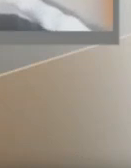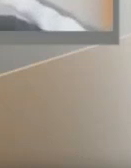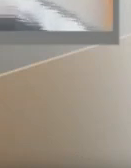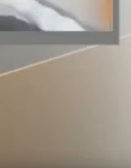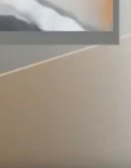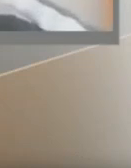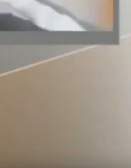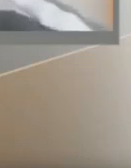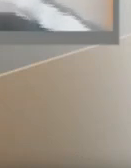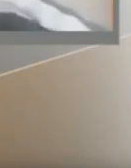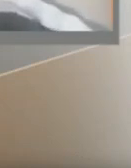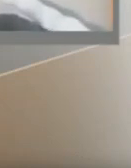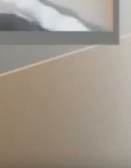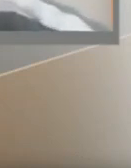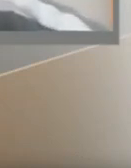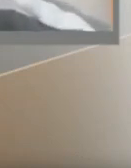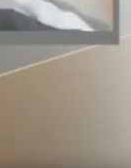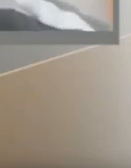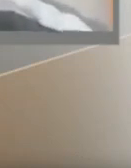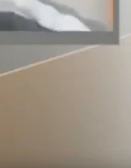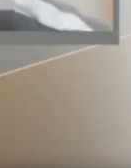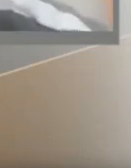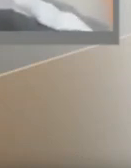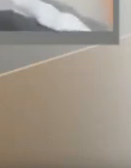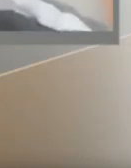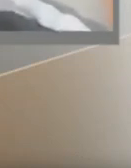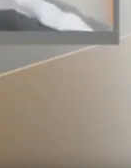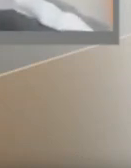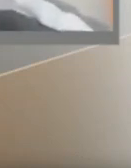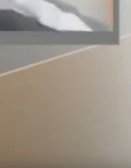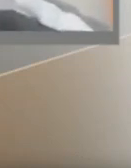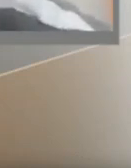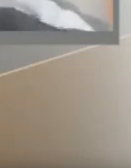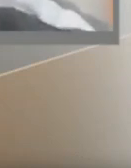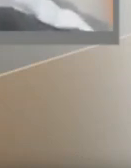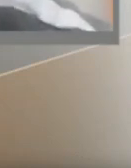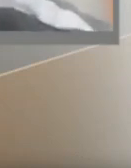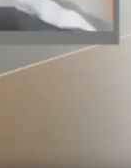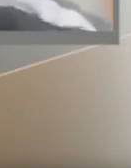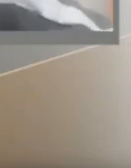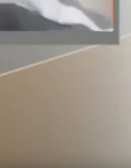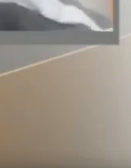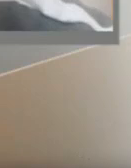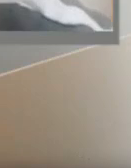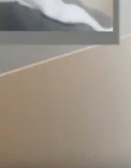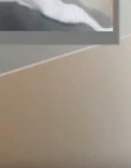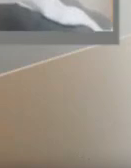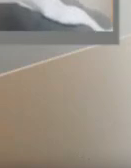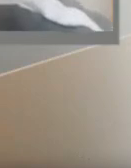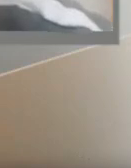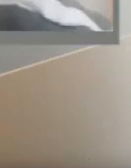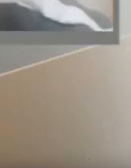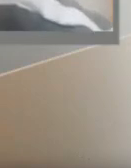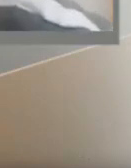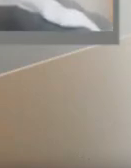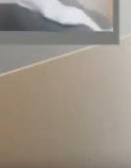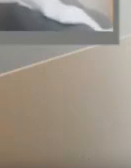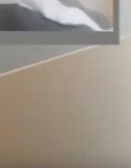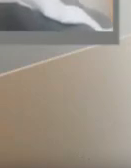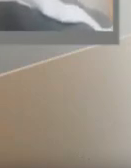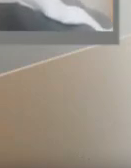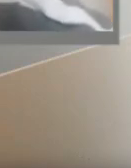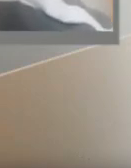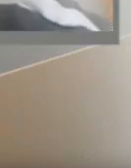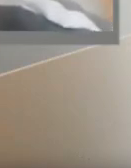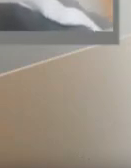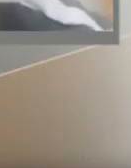focus doon, sir. Okay. So, meron ka naging ka-chat. Nakarating yun sa iyong mister. Kaya, ayun na. Yung mga